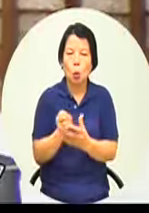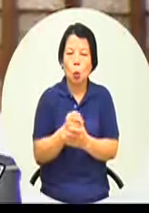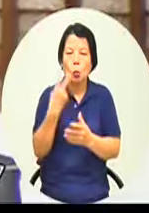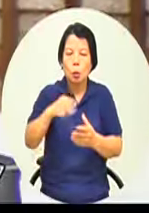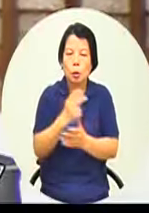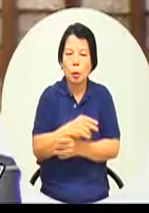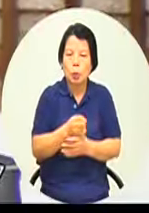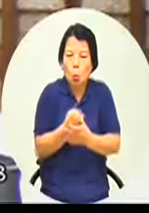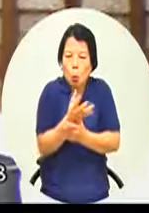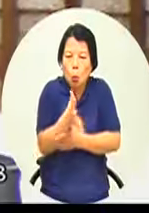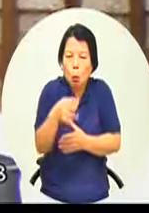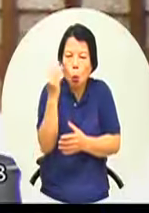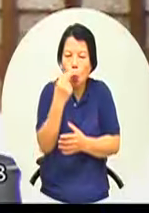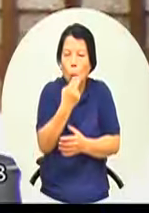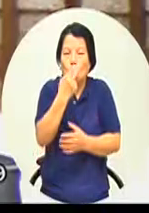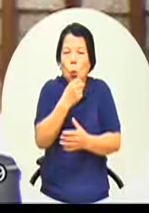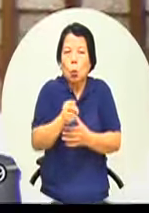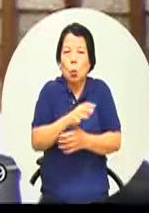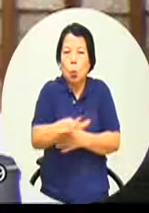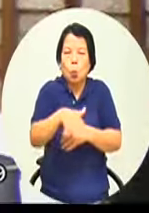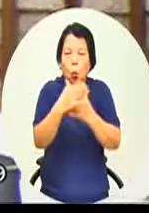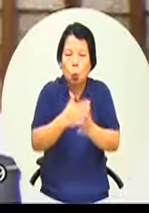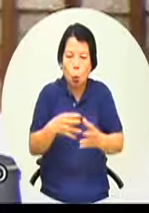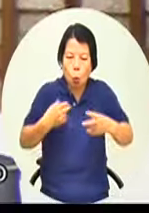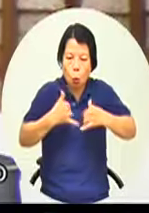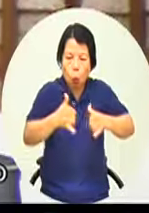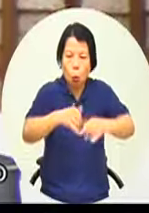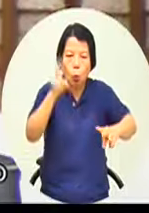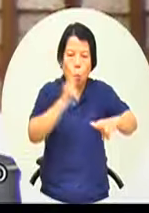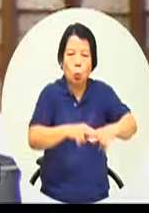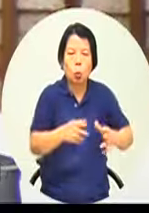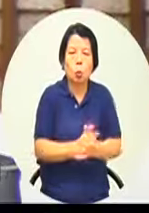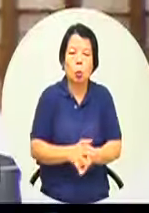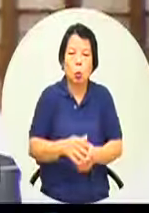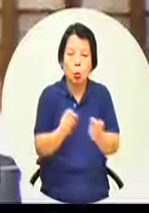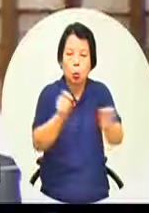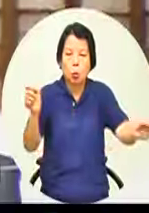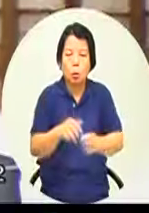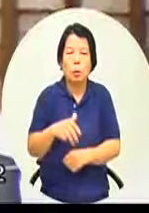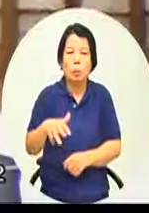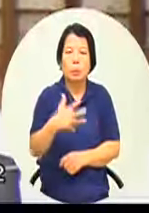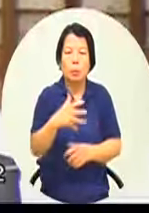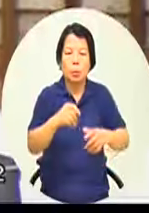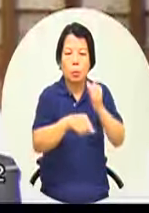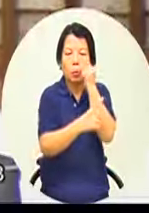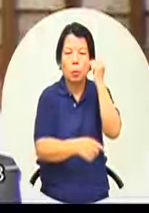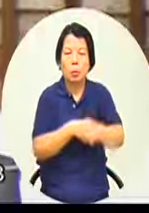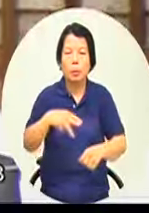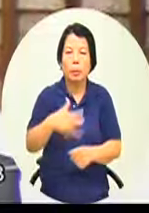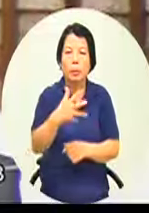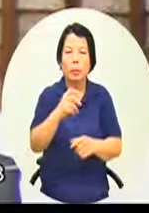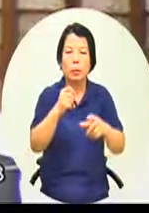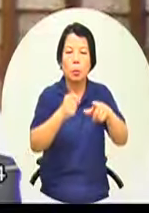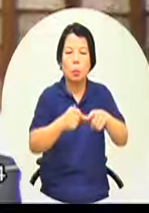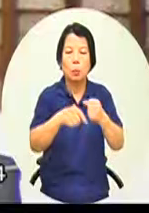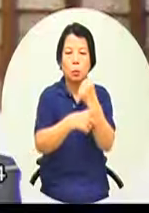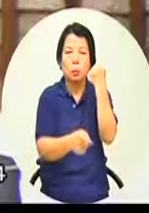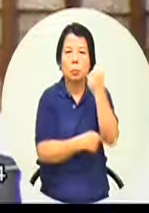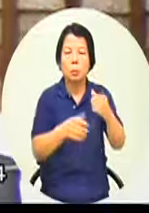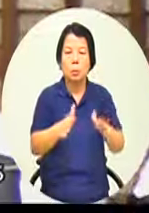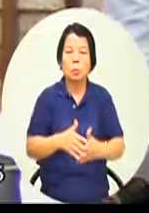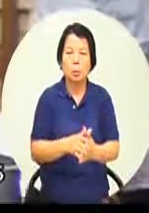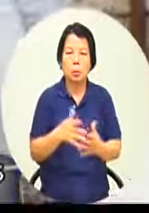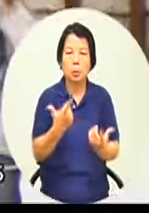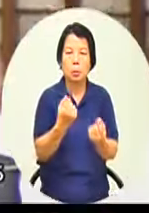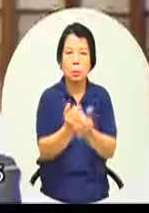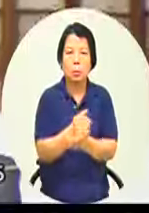件，封路哈，长度达800公尺，前两年在政党轮替前